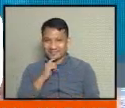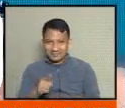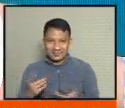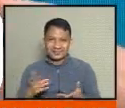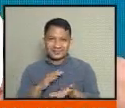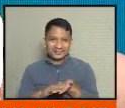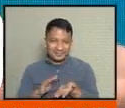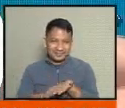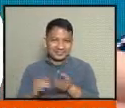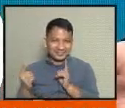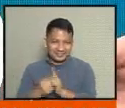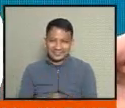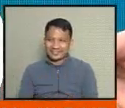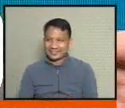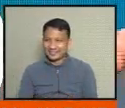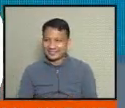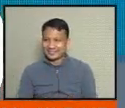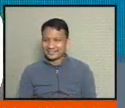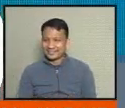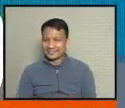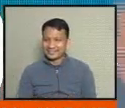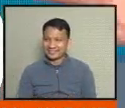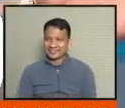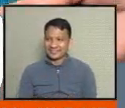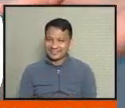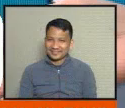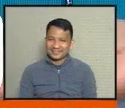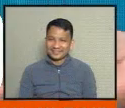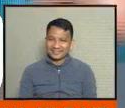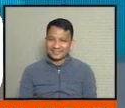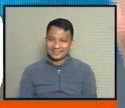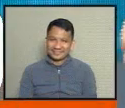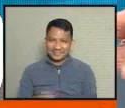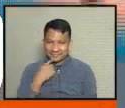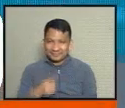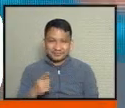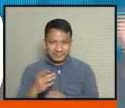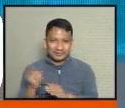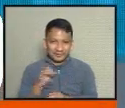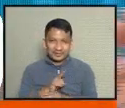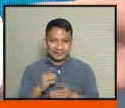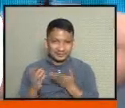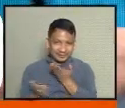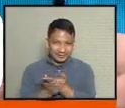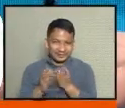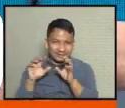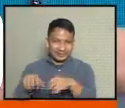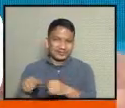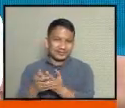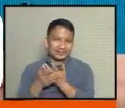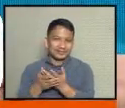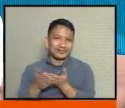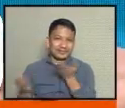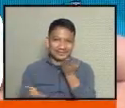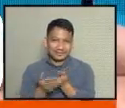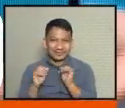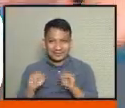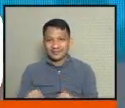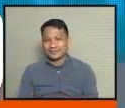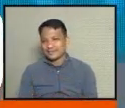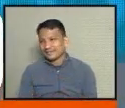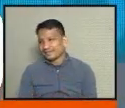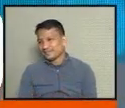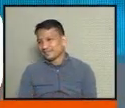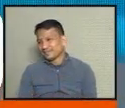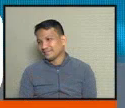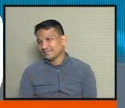Tapos kita ka. O, tapos atin natin na lang, pag talikod niya, kasuhan natin. Sige, pahuli natin. Sige. Sige, sabi